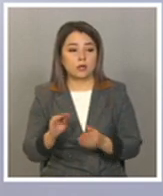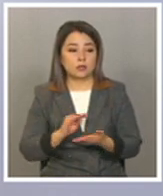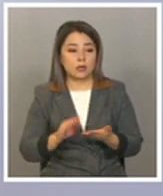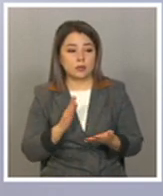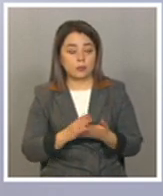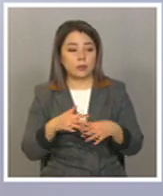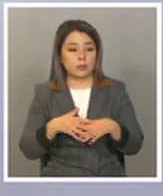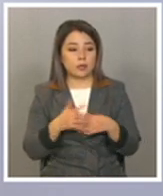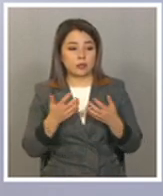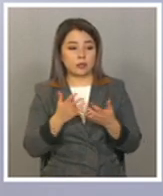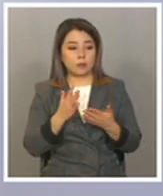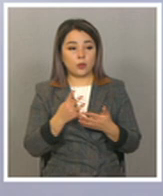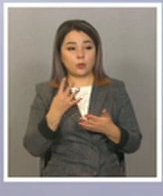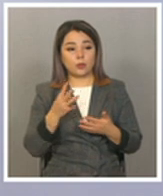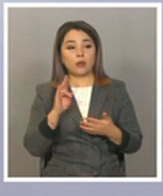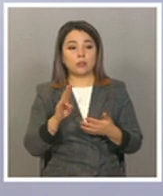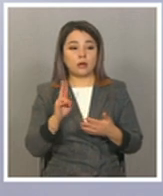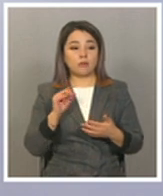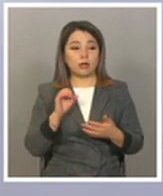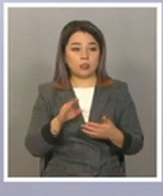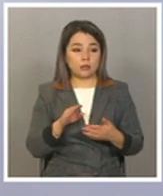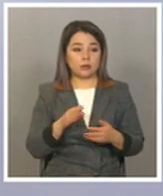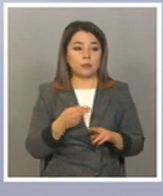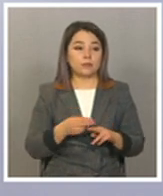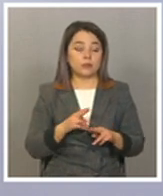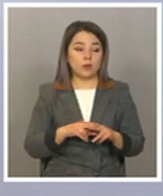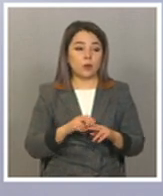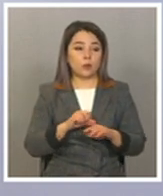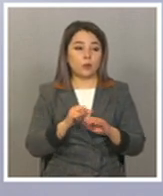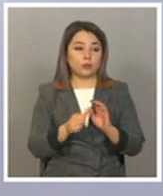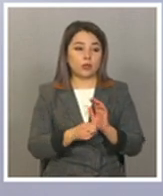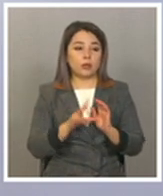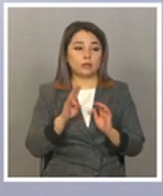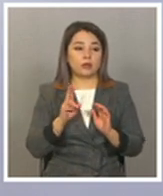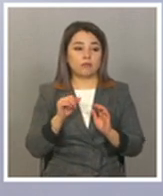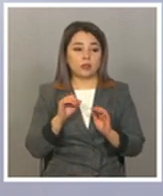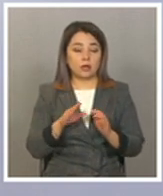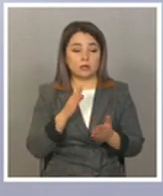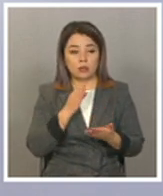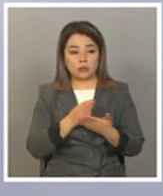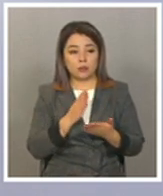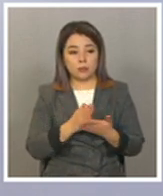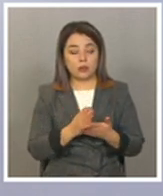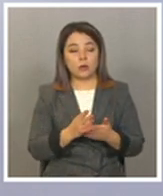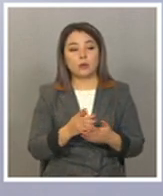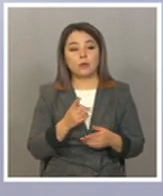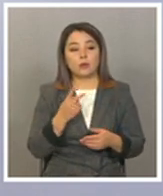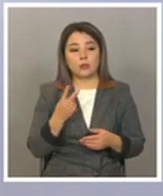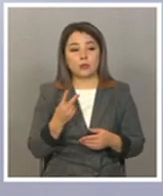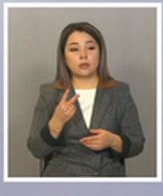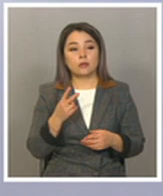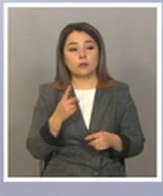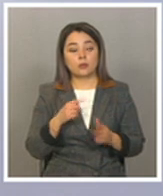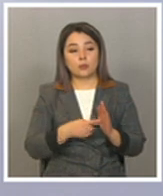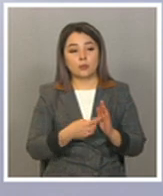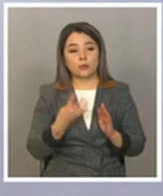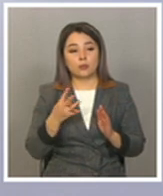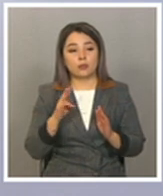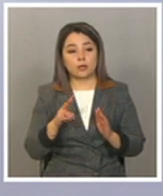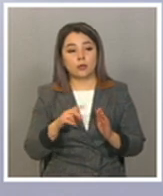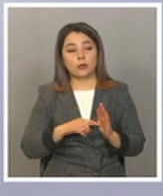жүргіземіз. 4n-ді квадраттаймыз. 16n квадрат болады. 2, 4, n, 5